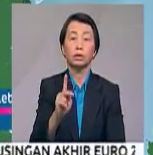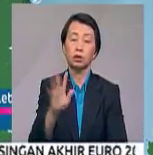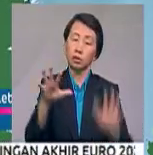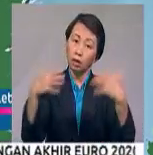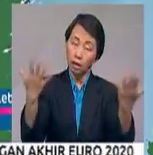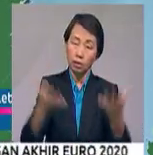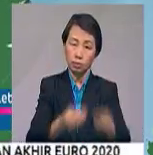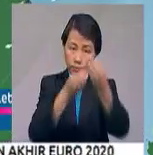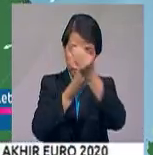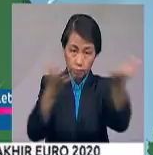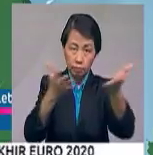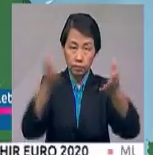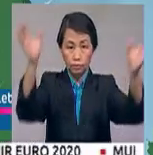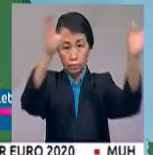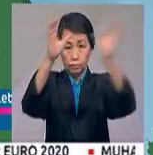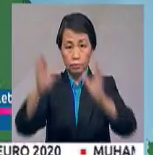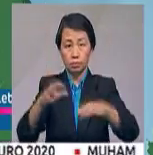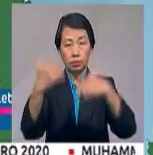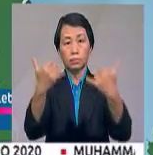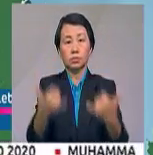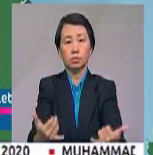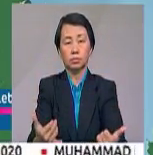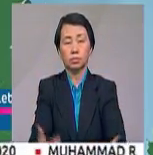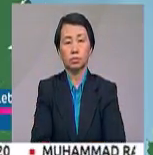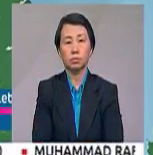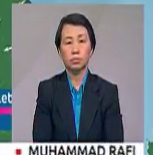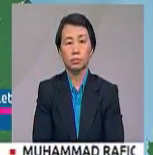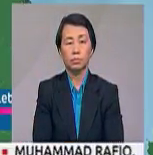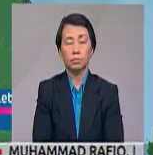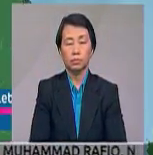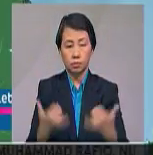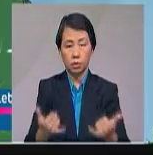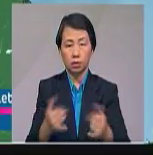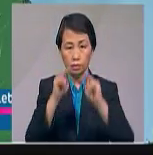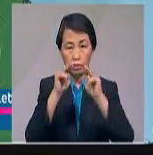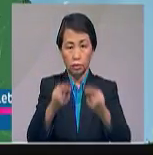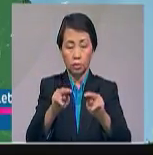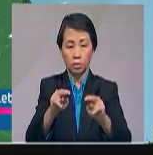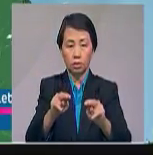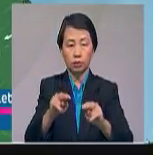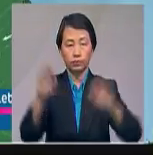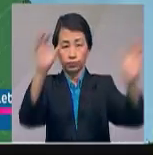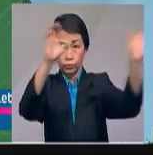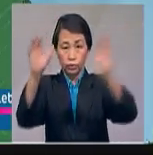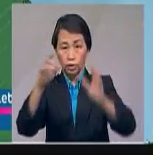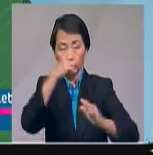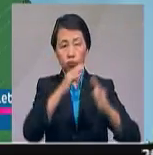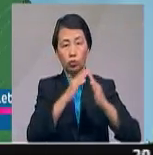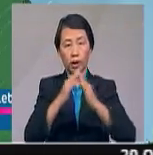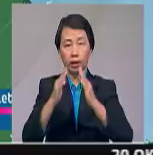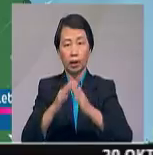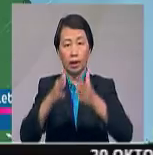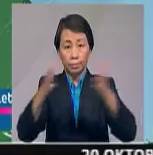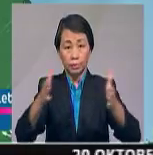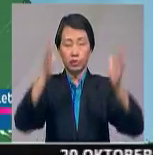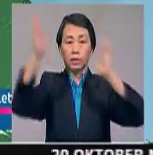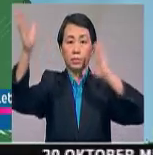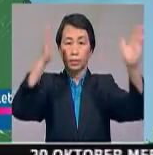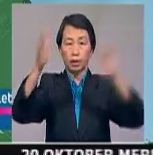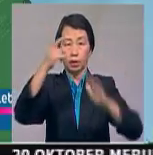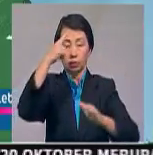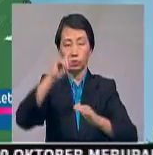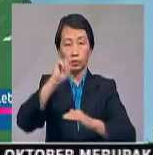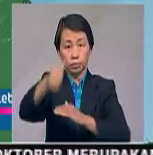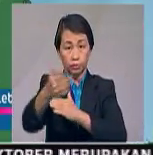saja informasi cuaca pada malam ini. Sebelum berpisah, kita ikuti tinjauan cuaca bagi bandar-bandar utama di Malaysia untuk